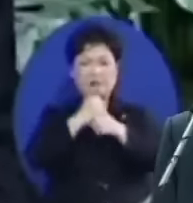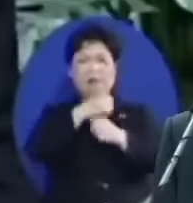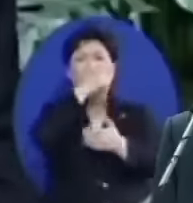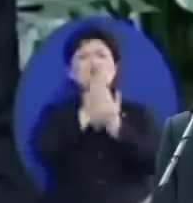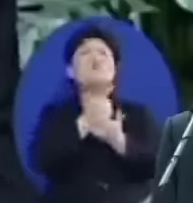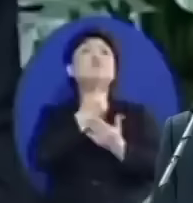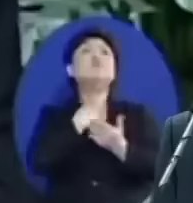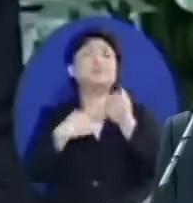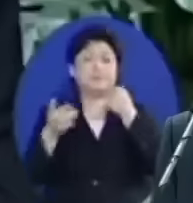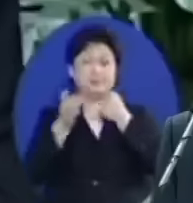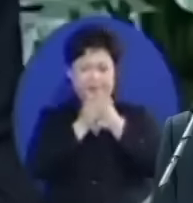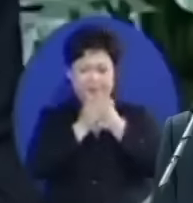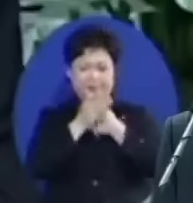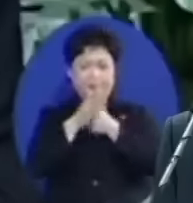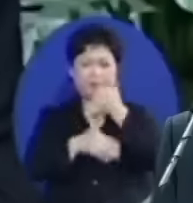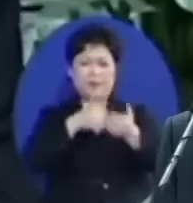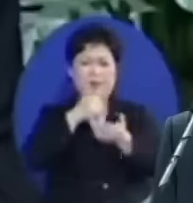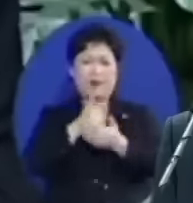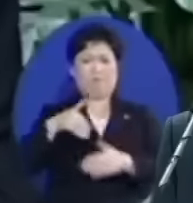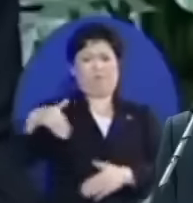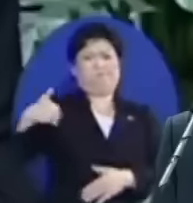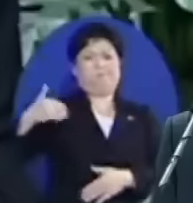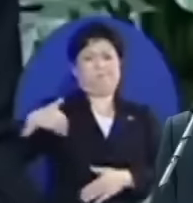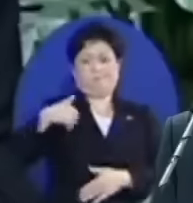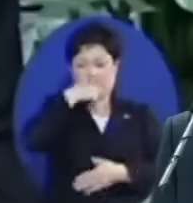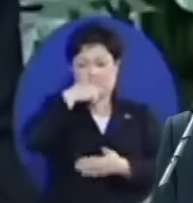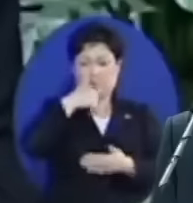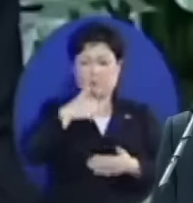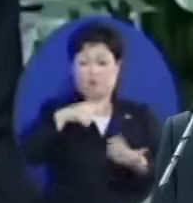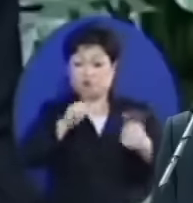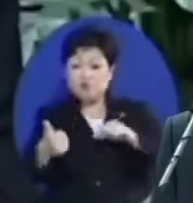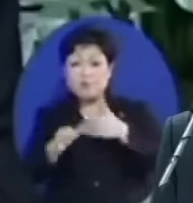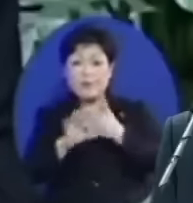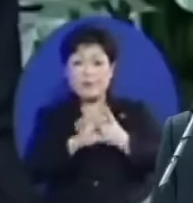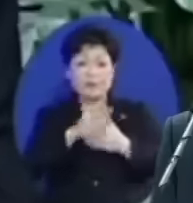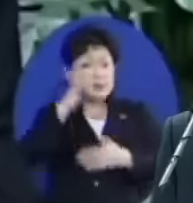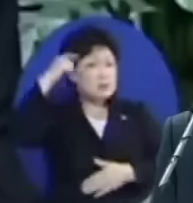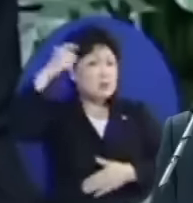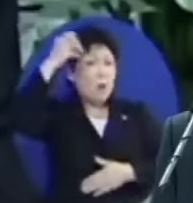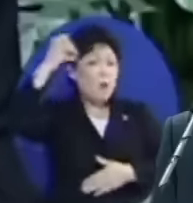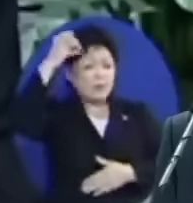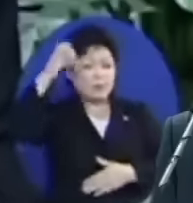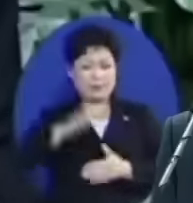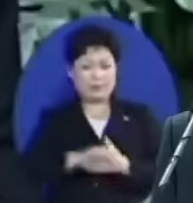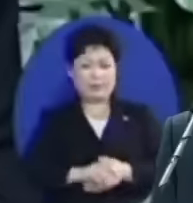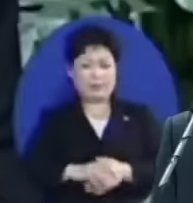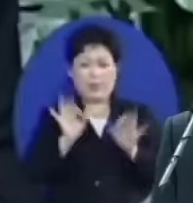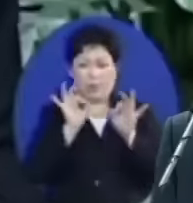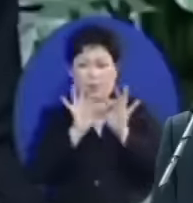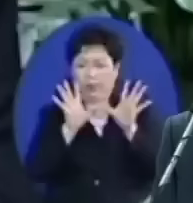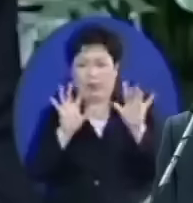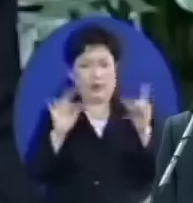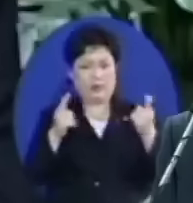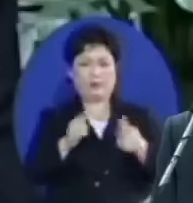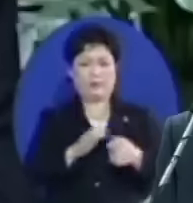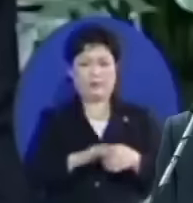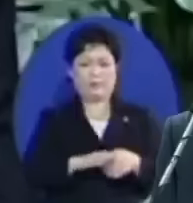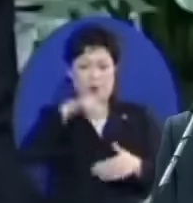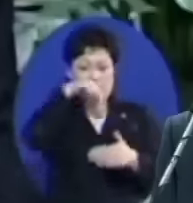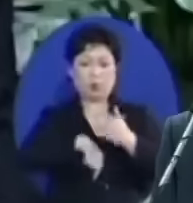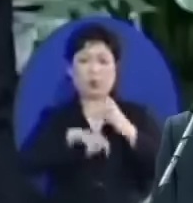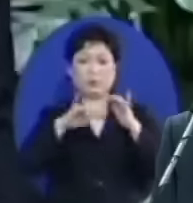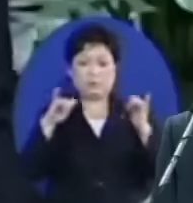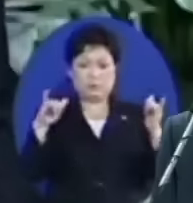때문에 하나님을 알지 못하고 죽으면은 그 영혼은 사라지지 않습니다. 그